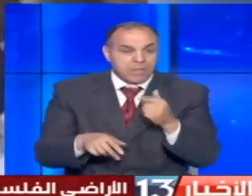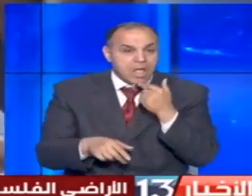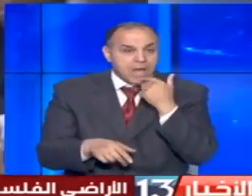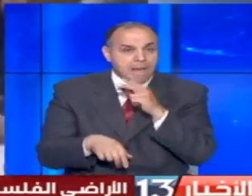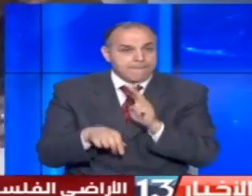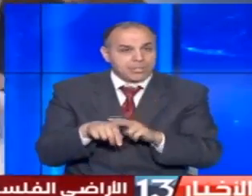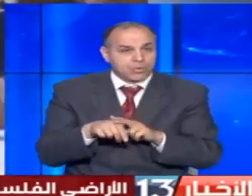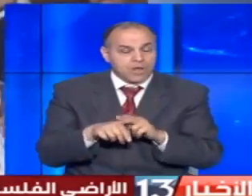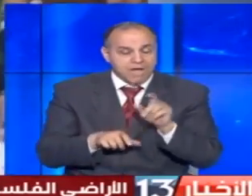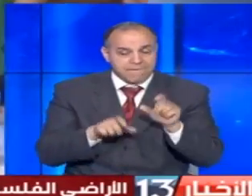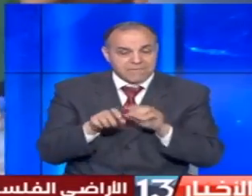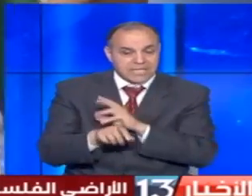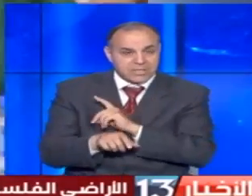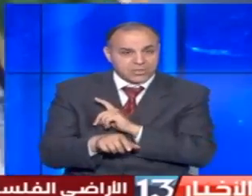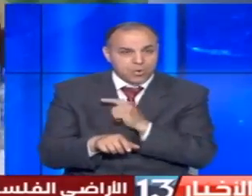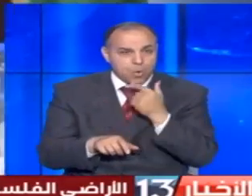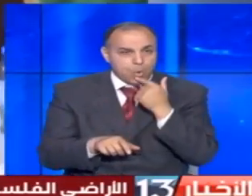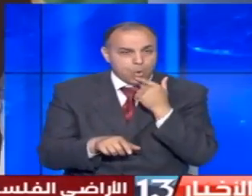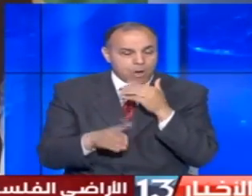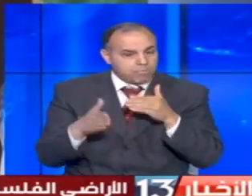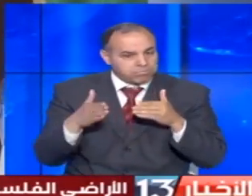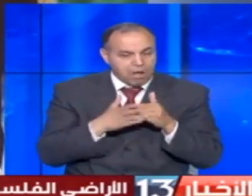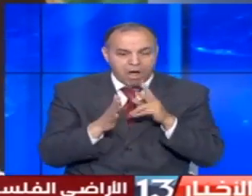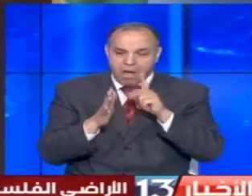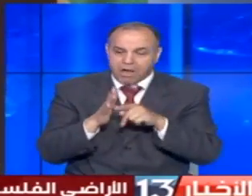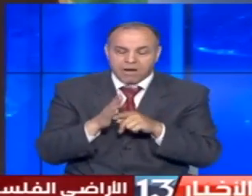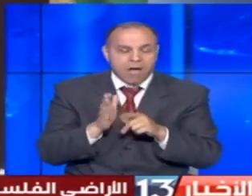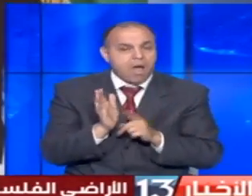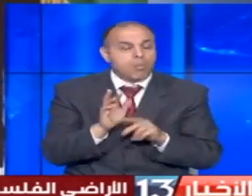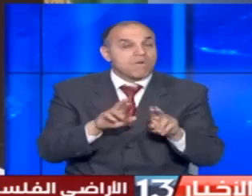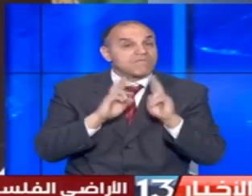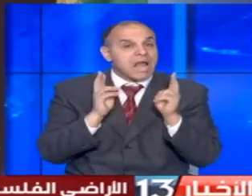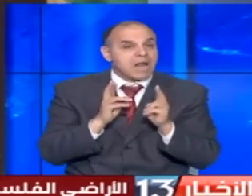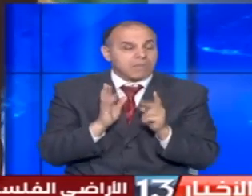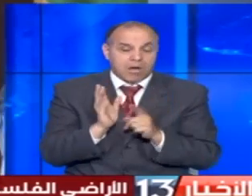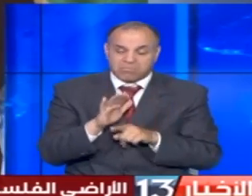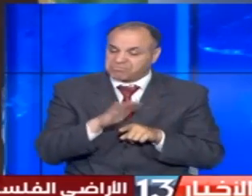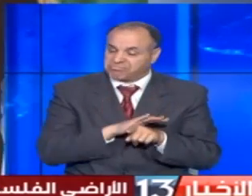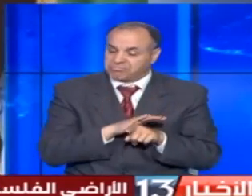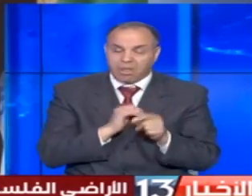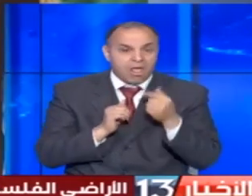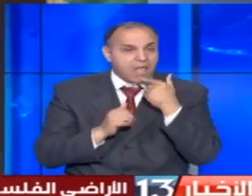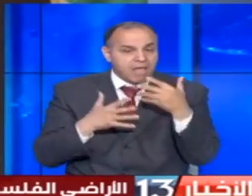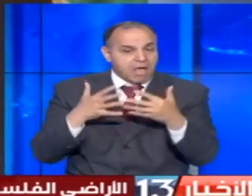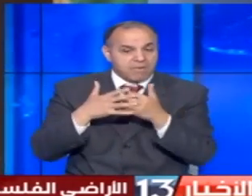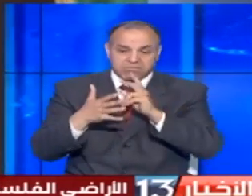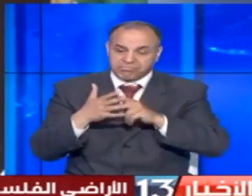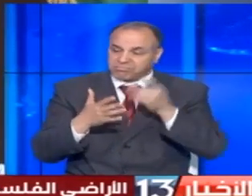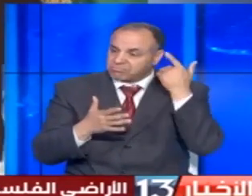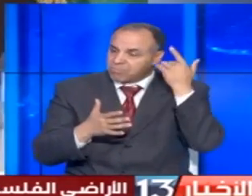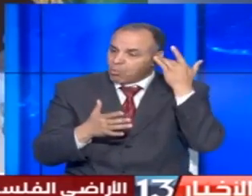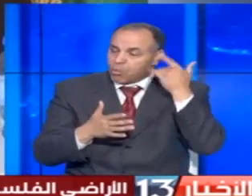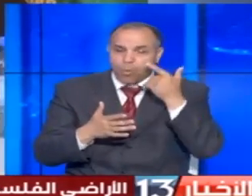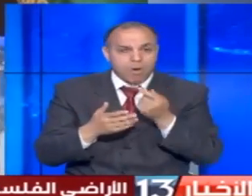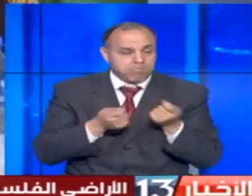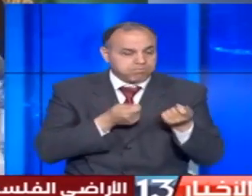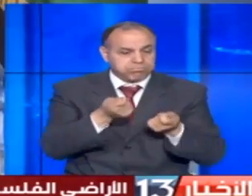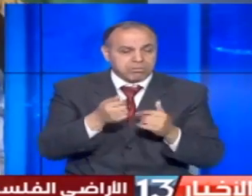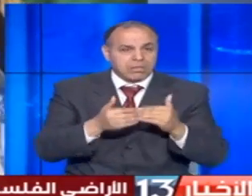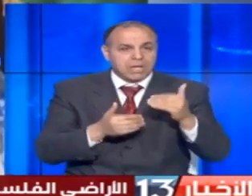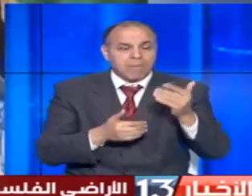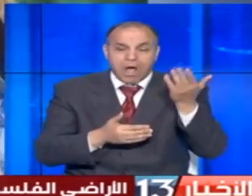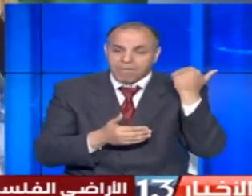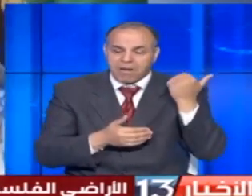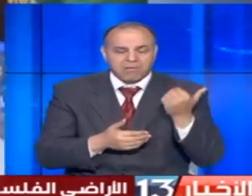مسؤولون فلسطينيون الامر انتهاكا لقرارات الشرعيه الدوليه وتجاوزا لاتفاقات مؤتمرات تمويل التنميه